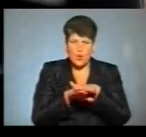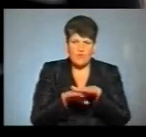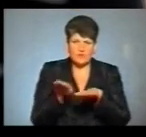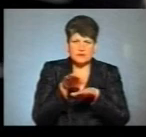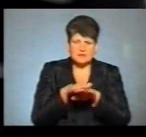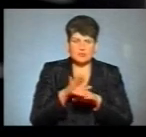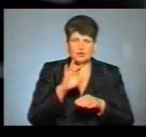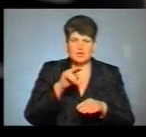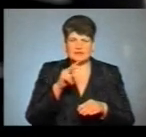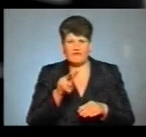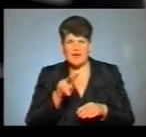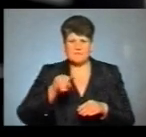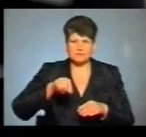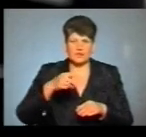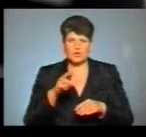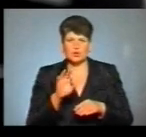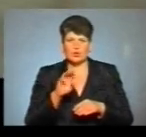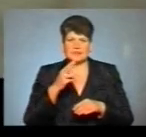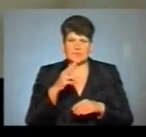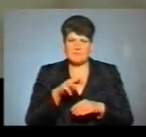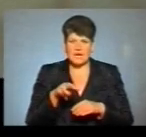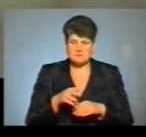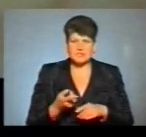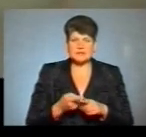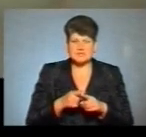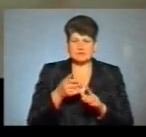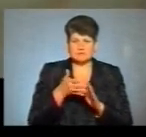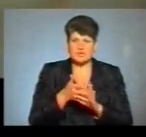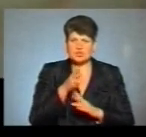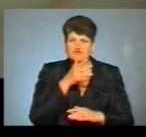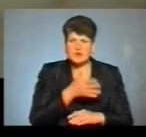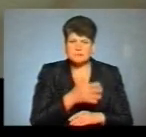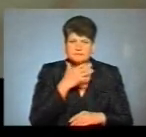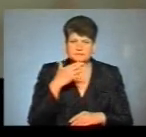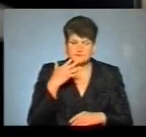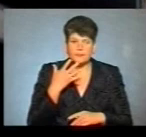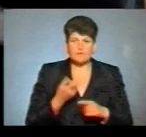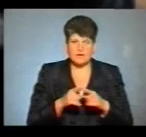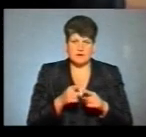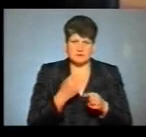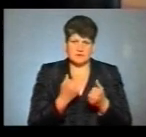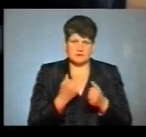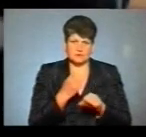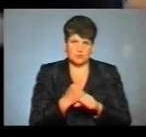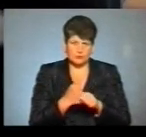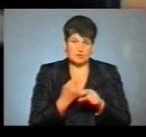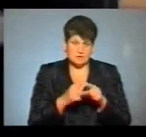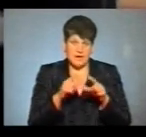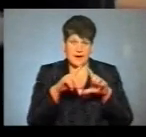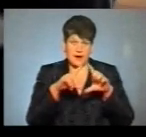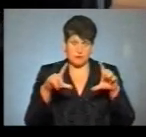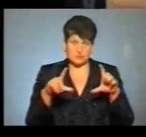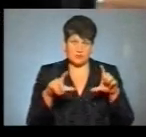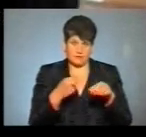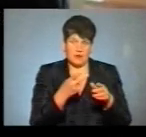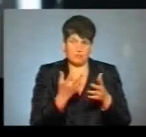по 0,2-0,3 мм, тому на це йде досить часу. От я тримаю зараз рамку, яка друкується, тобто от сам процес є, сама